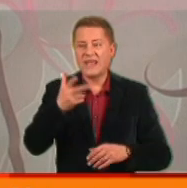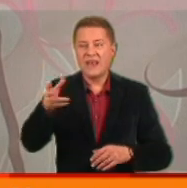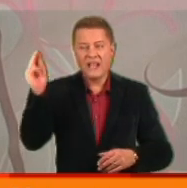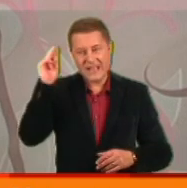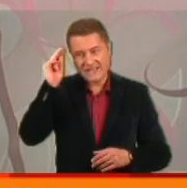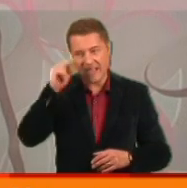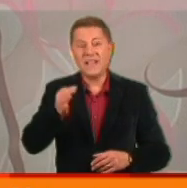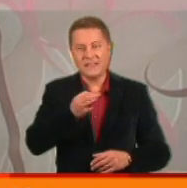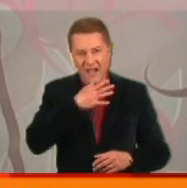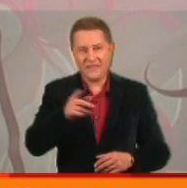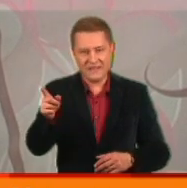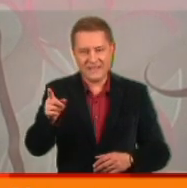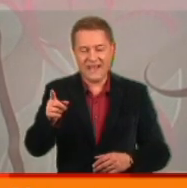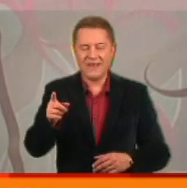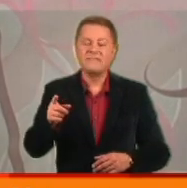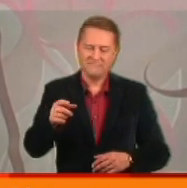заниматися.